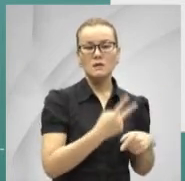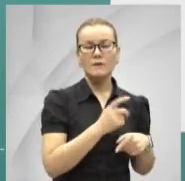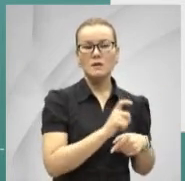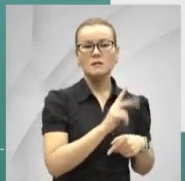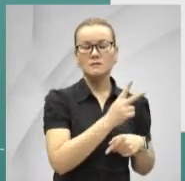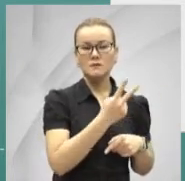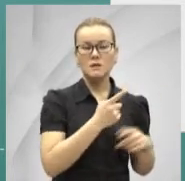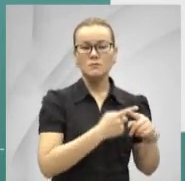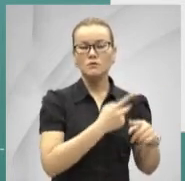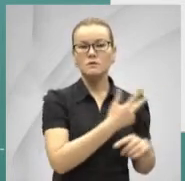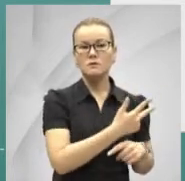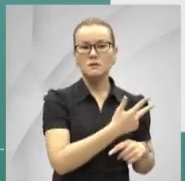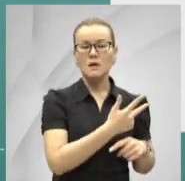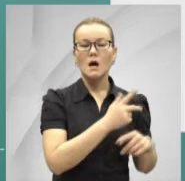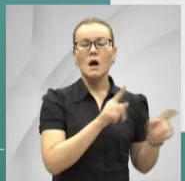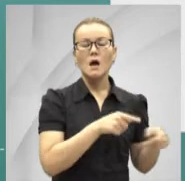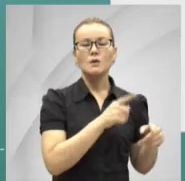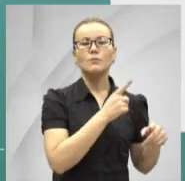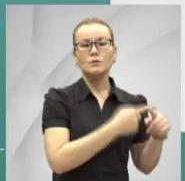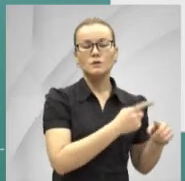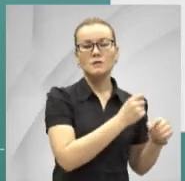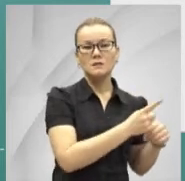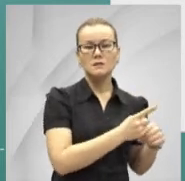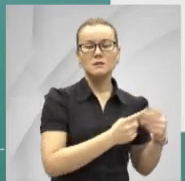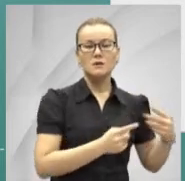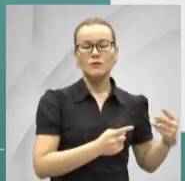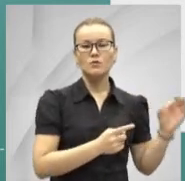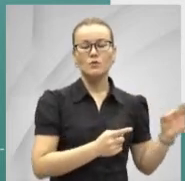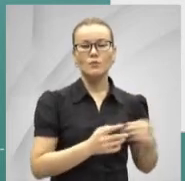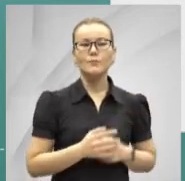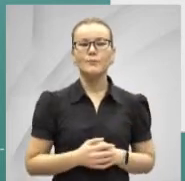и плюс 11. Все это равно нулю.